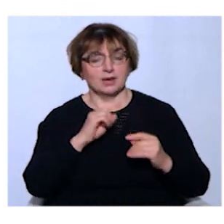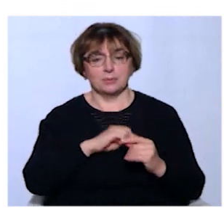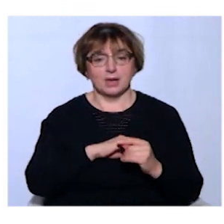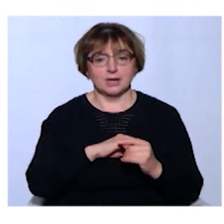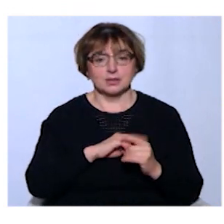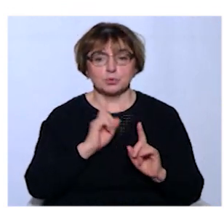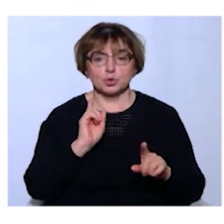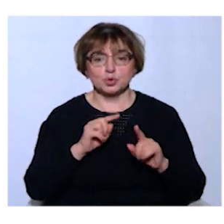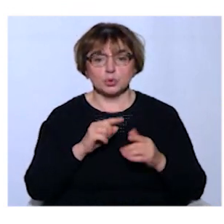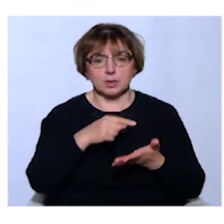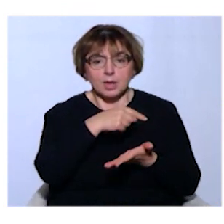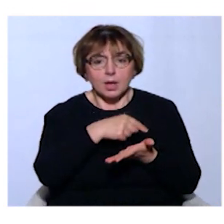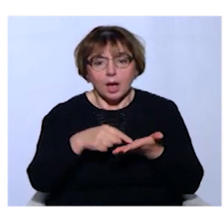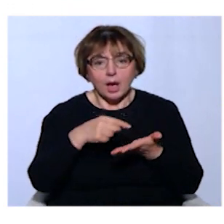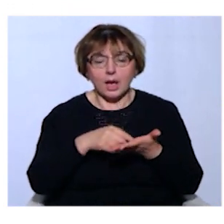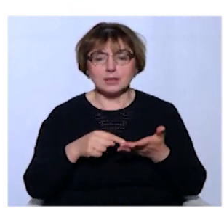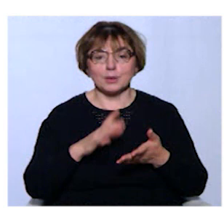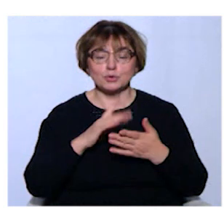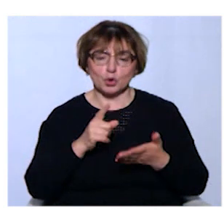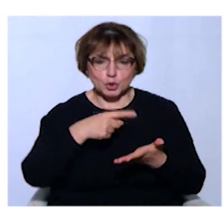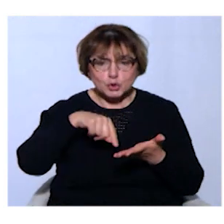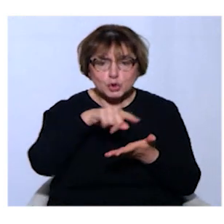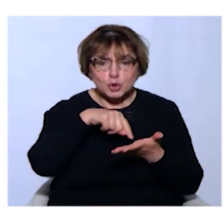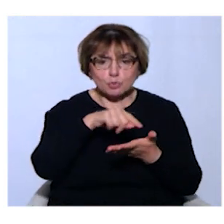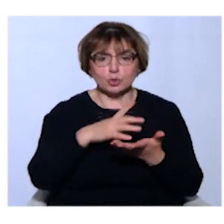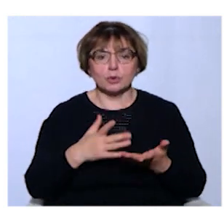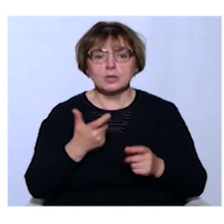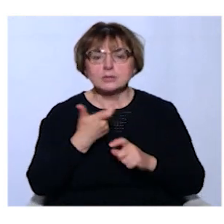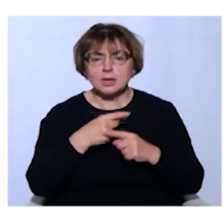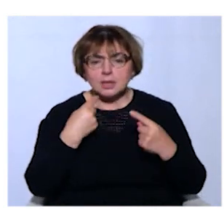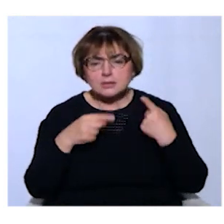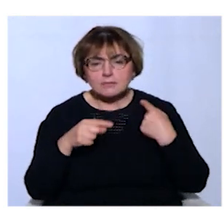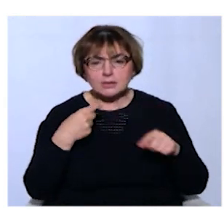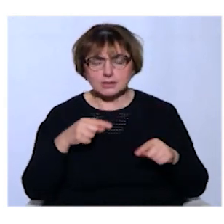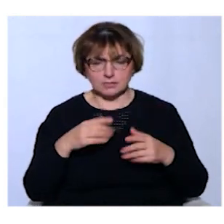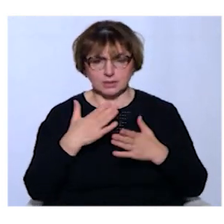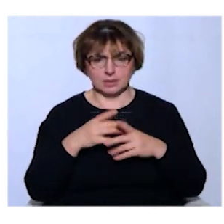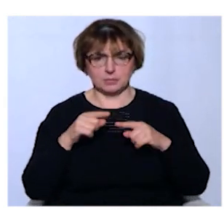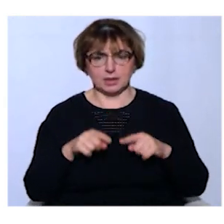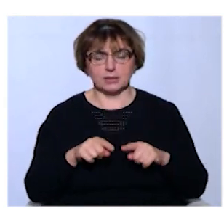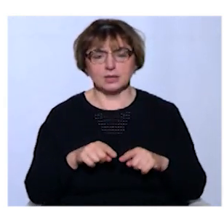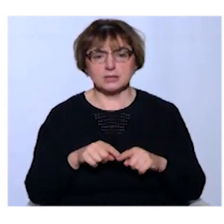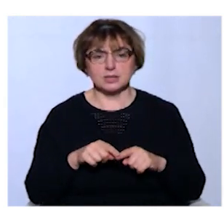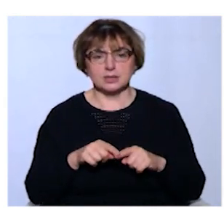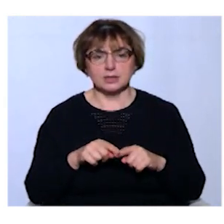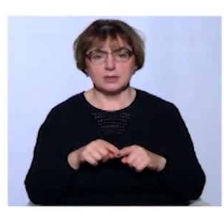ახასიათებს, ზოგს ხაზები დაყვება, ზოგს წრიური რგოლები. მოკლედ, ძალიან განსხვავებულები არიან ისინი.